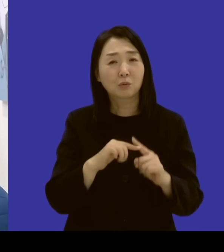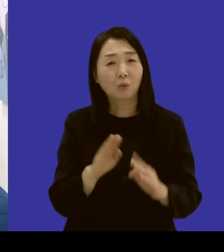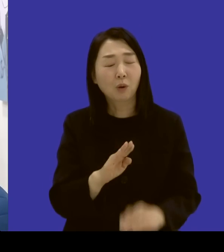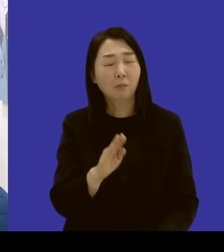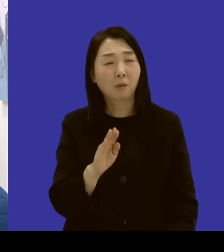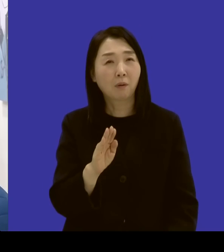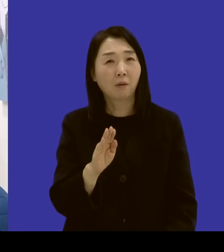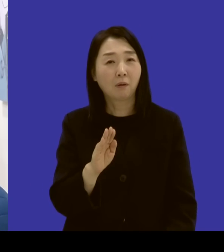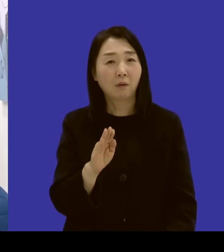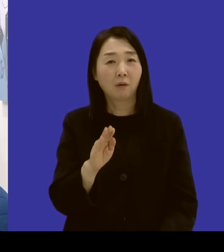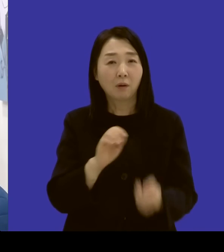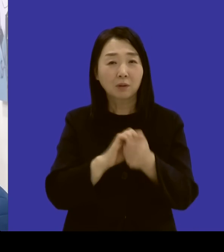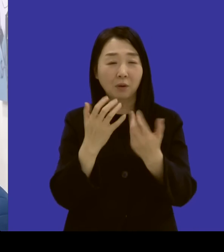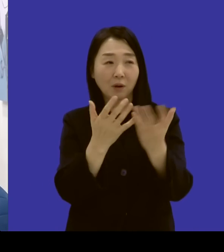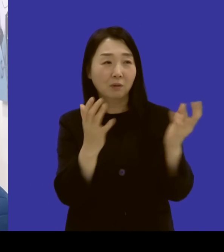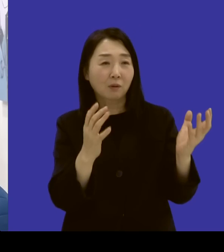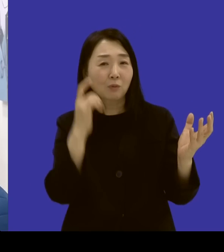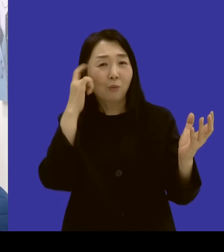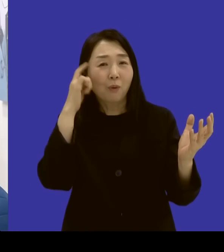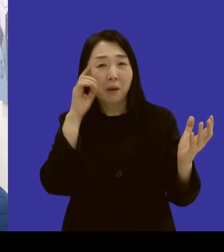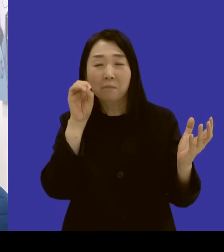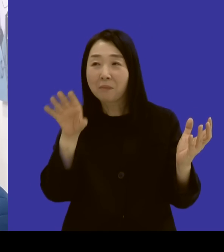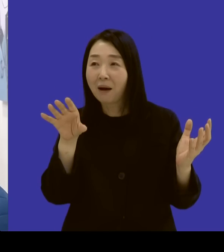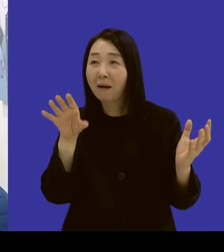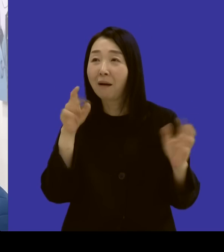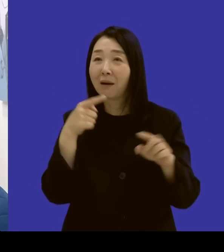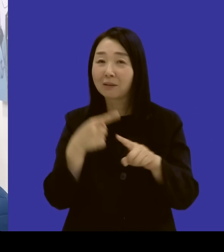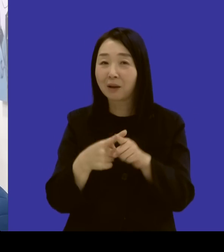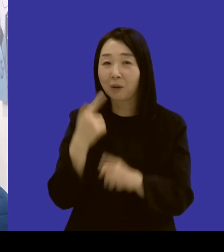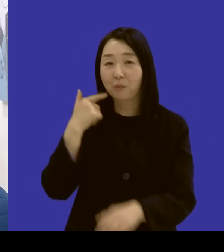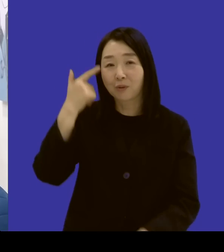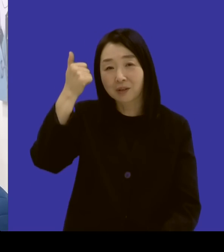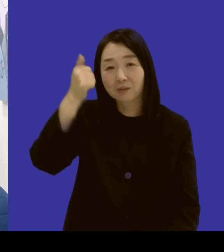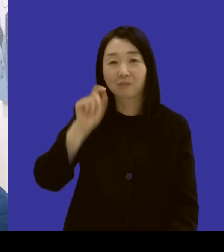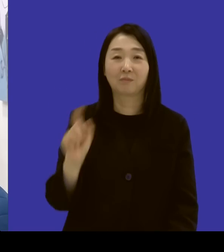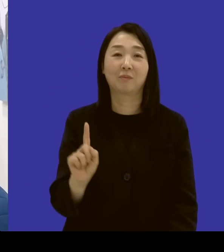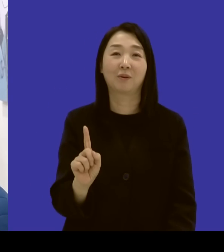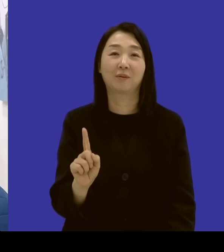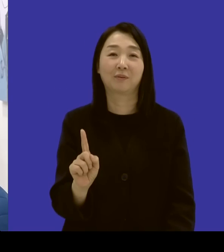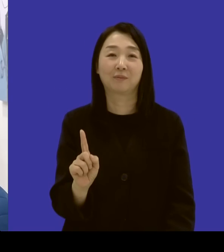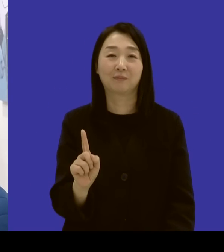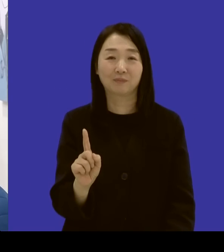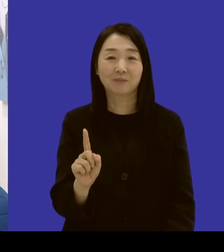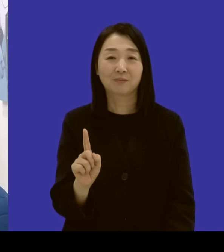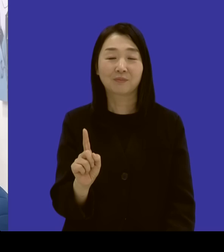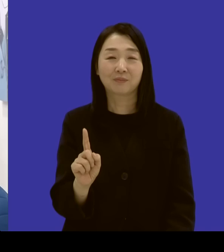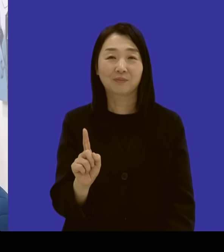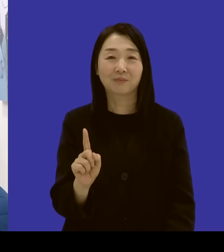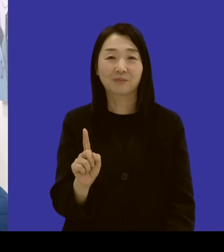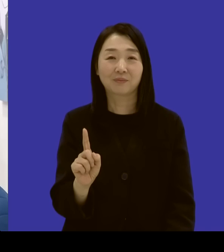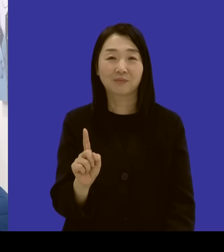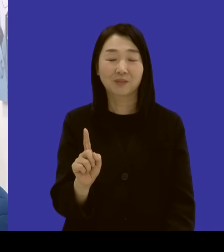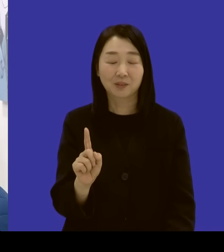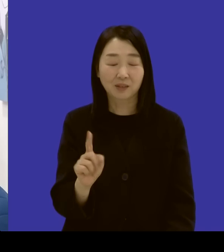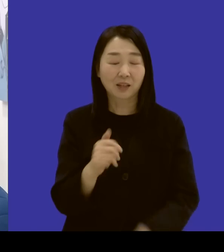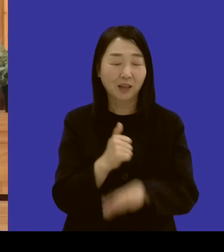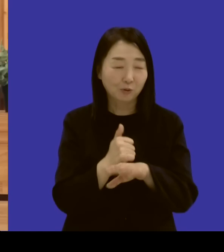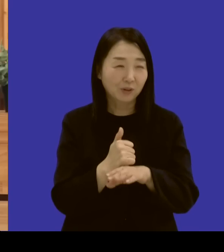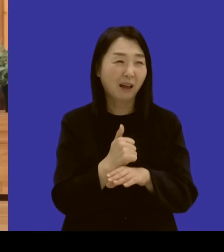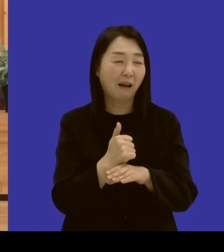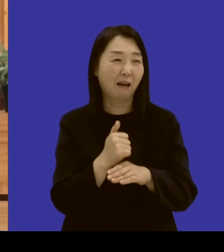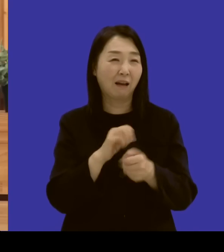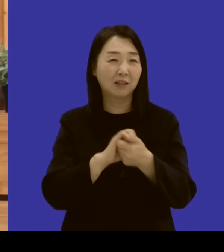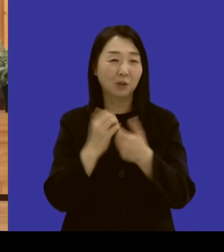이렇게 성가대 가지고 난리야 뭐 이렇게 얘기를 하시다가 목사님들도 사실 이제 그런 거를 이해를 하시게